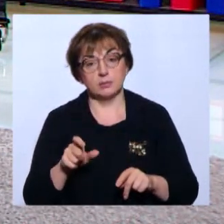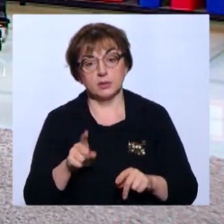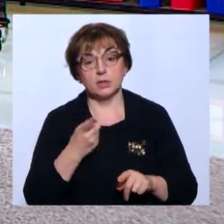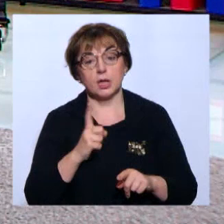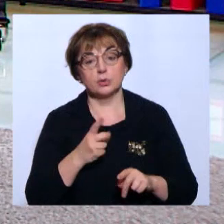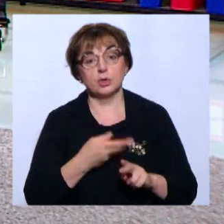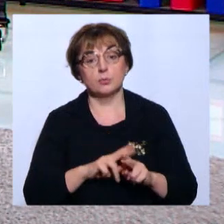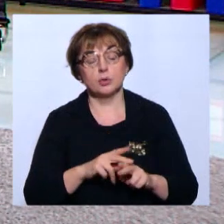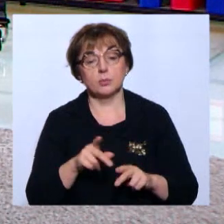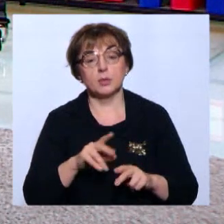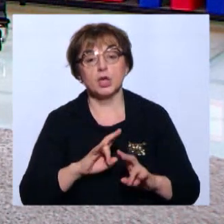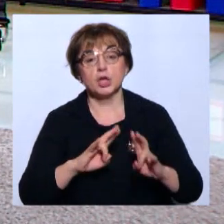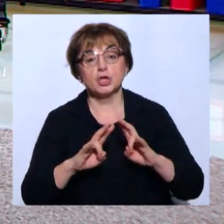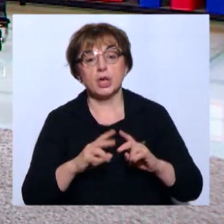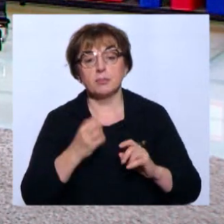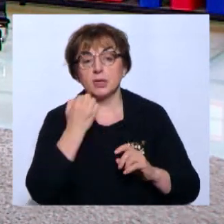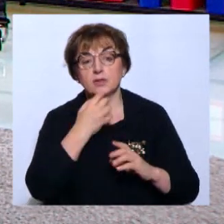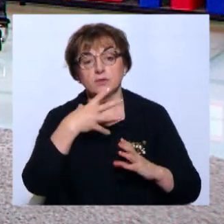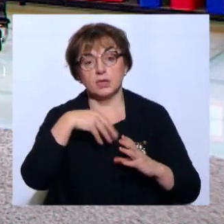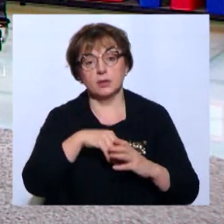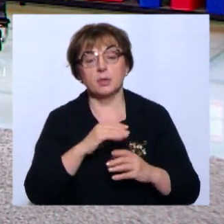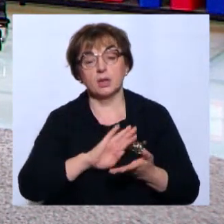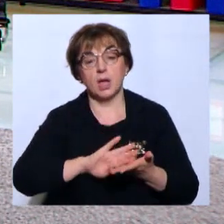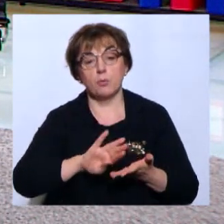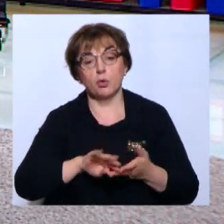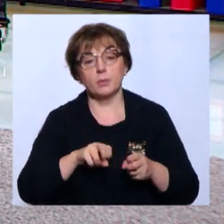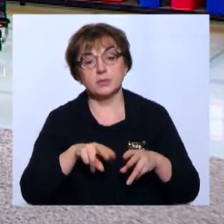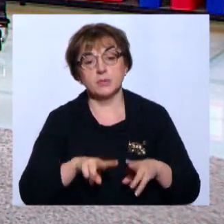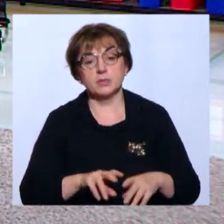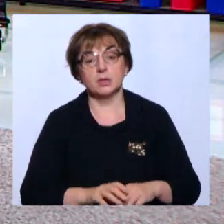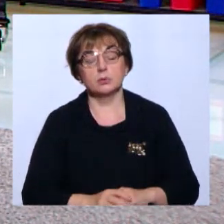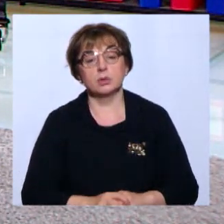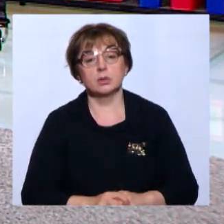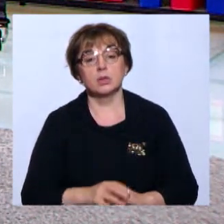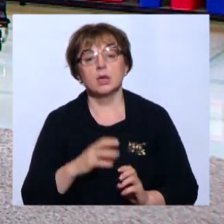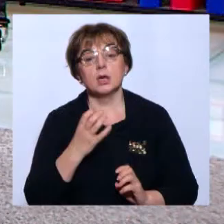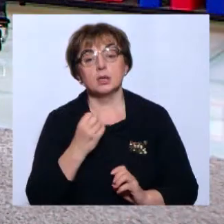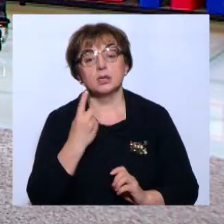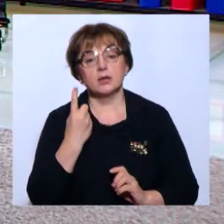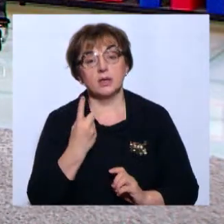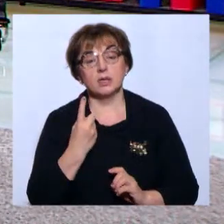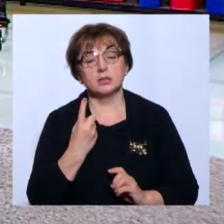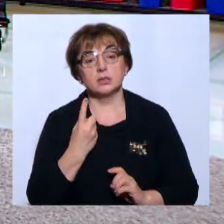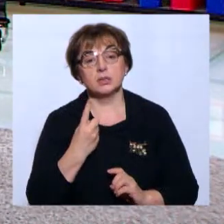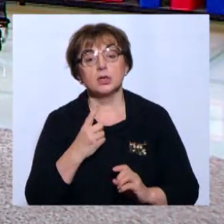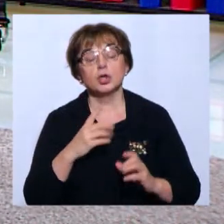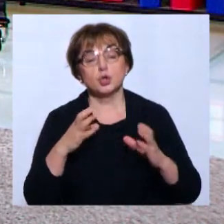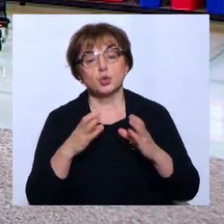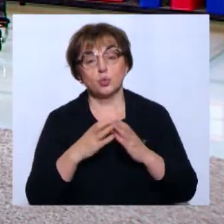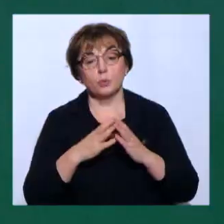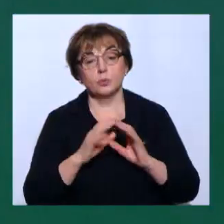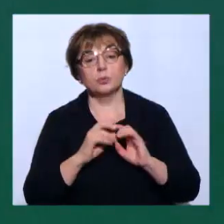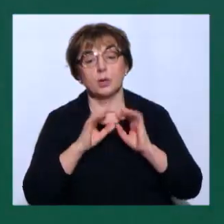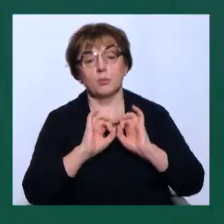რომ შხამიან ნივთიერებებს გამოყოფენ. Კიდევ ერთი კლასი უნდა